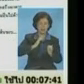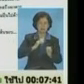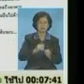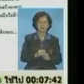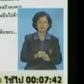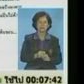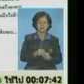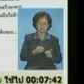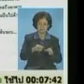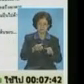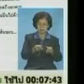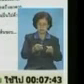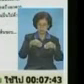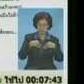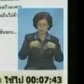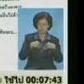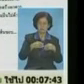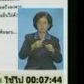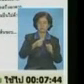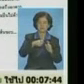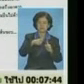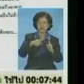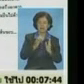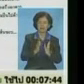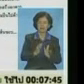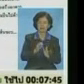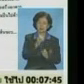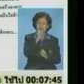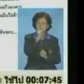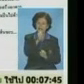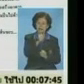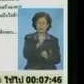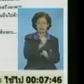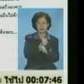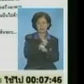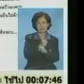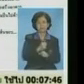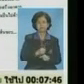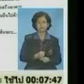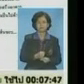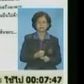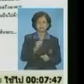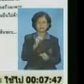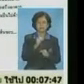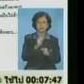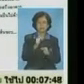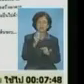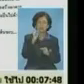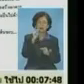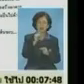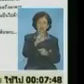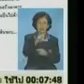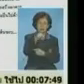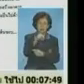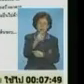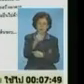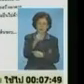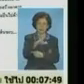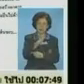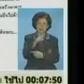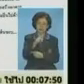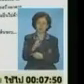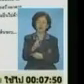ขอความเห็นชอบจากผู้มีอำนาจสั่งจ่ายสั่งจ้างตามระเบียบที่อ้างถึงข้อ 3.1 และข้อ 3.2 ครับเสนอโดย